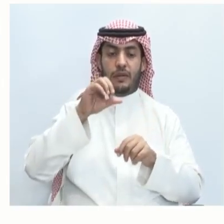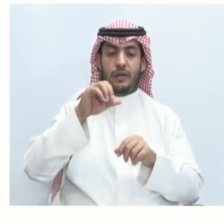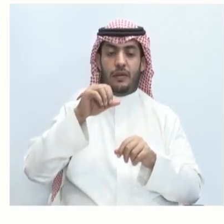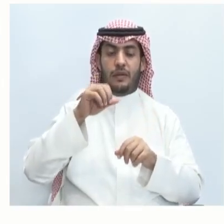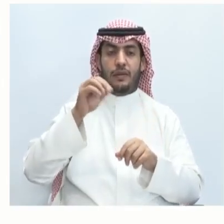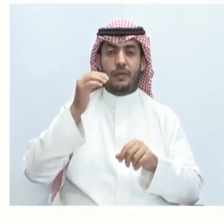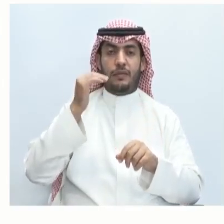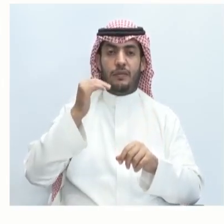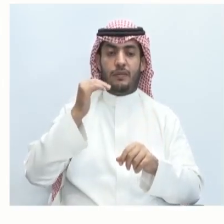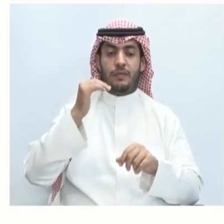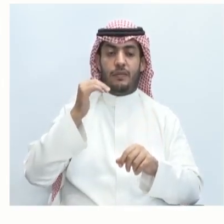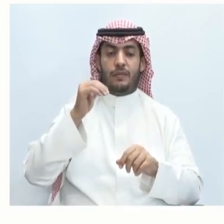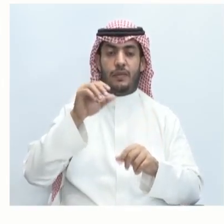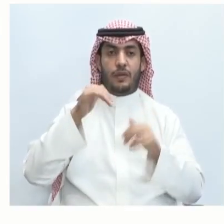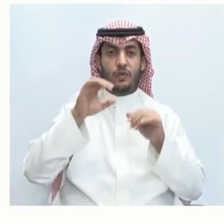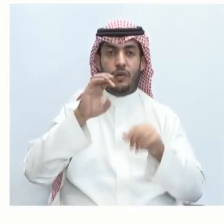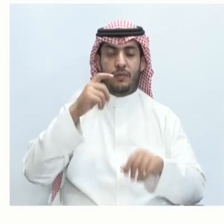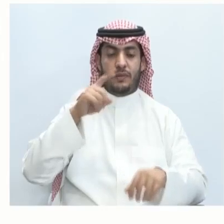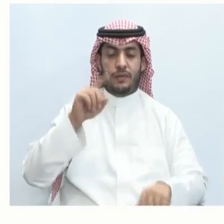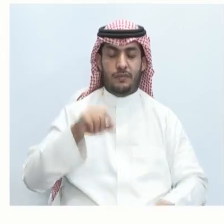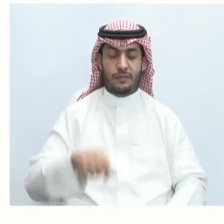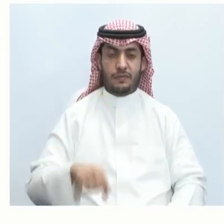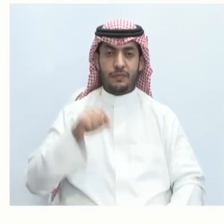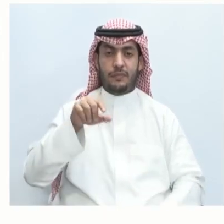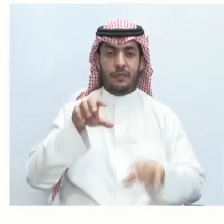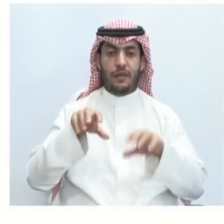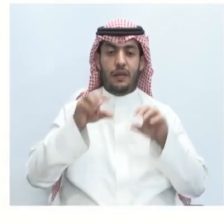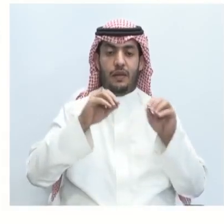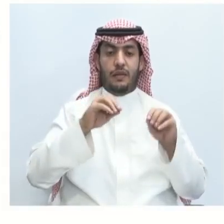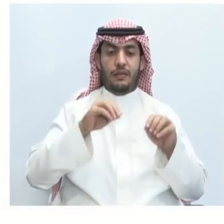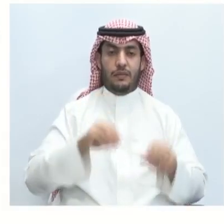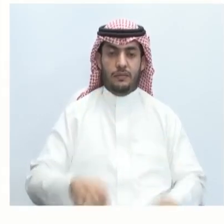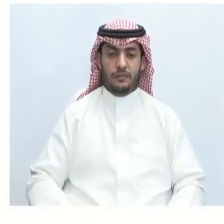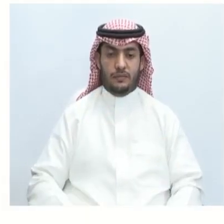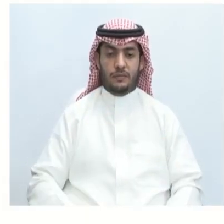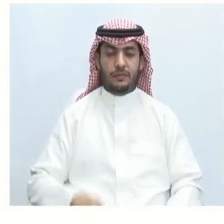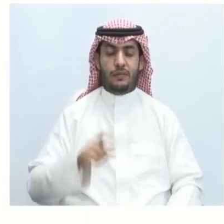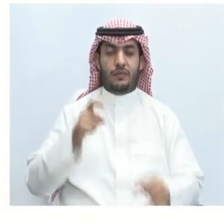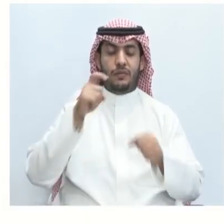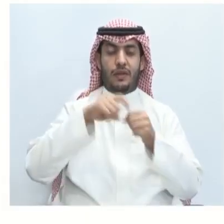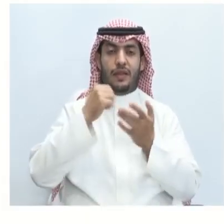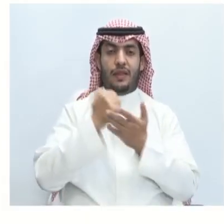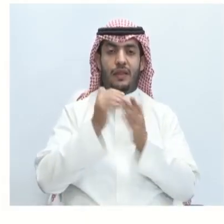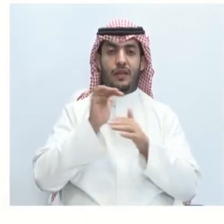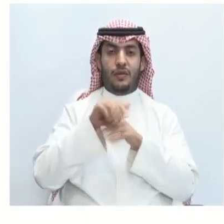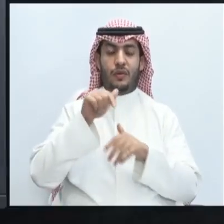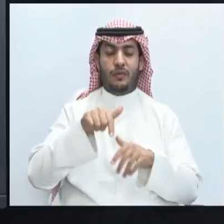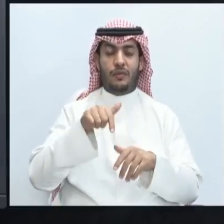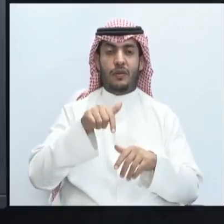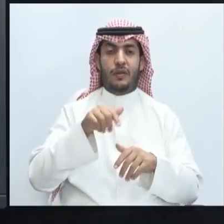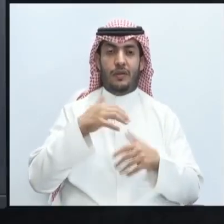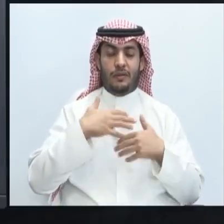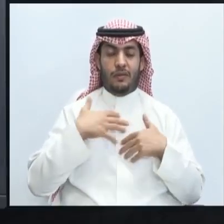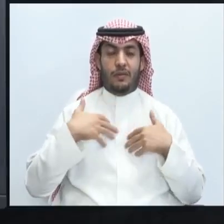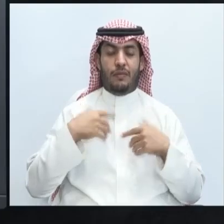على تسعه اذا اجابتنا صحيحه بارك الله فيكم ومع هذا السؤال ابنائي وبناتي نكون وصلنا الى ختام درس في هذا اليوم